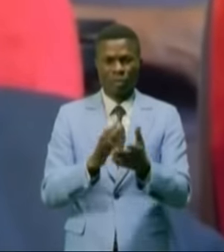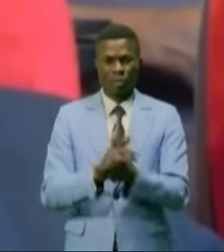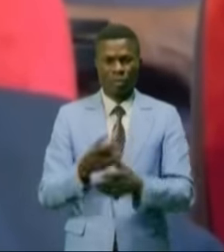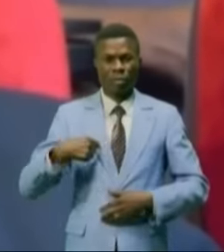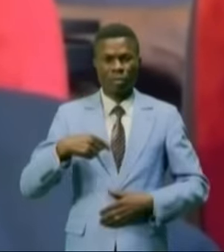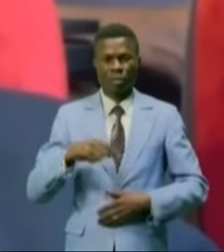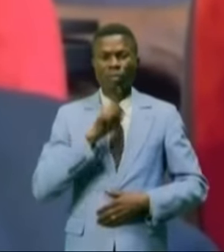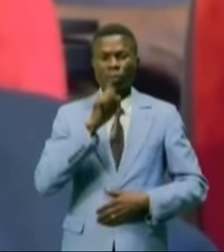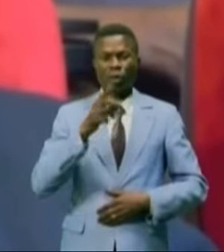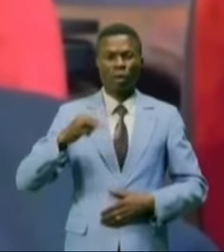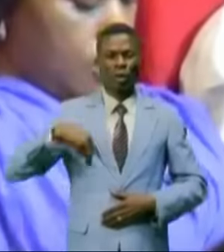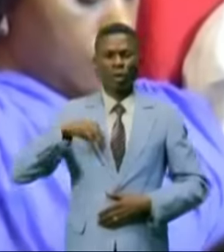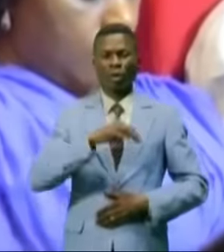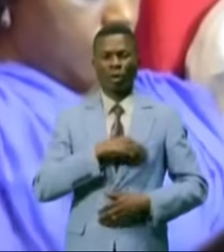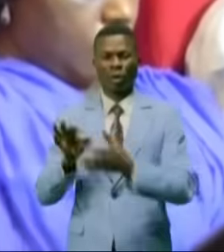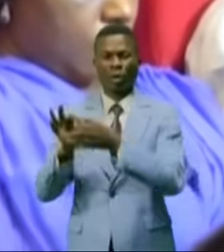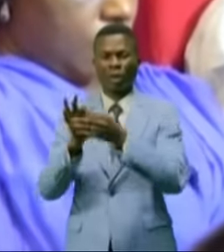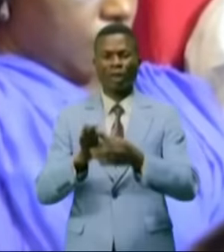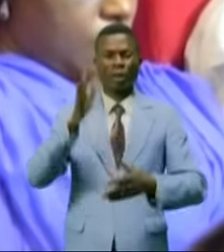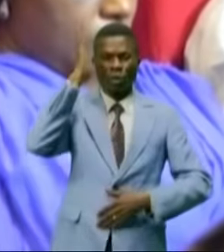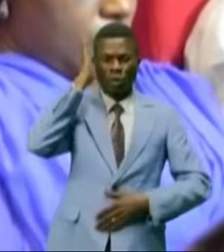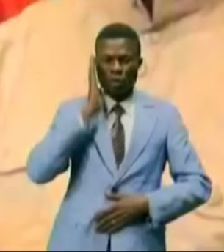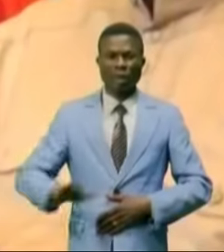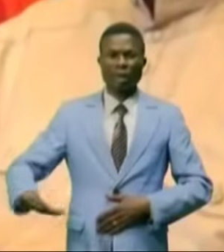sommes membres de l'Union sacrée.